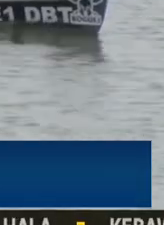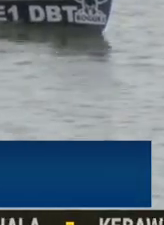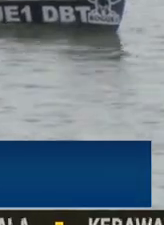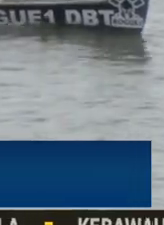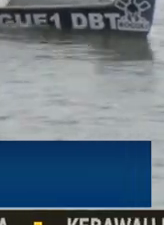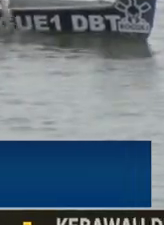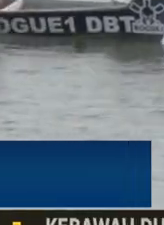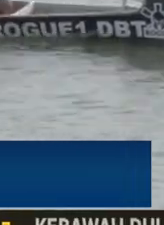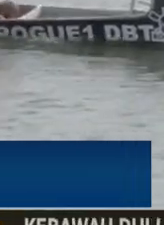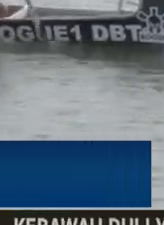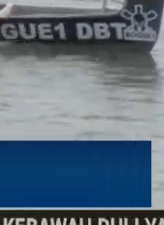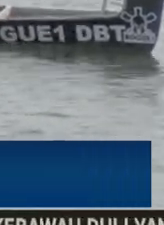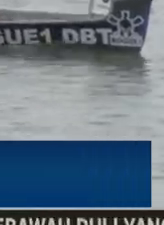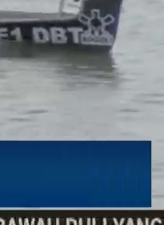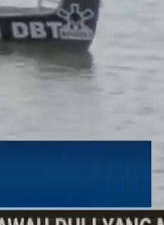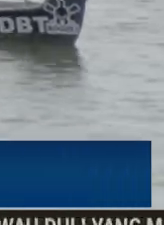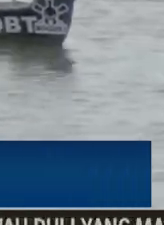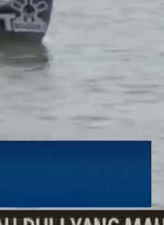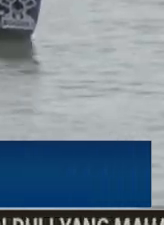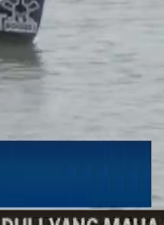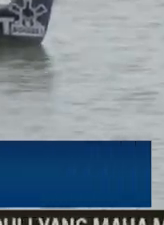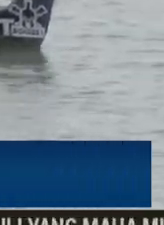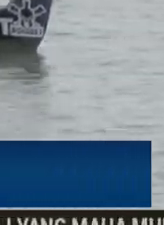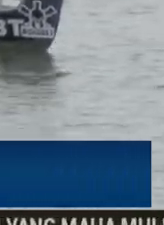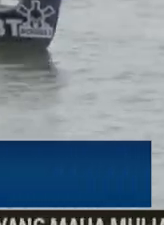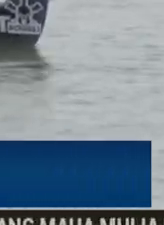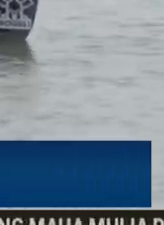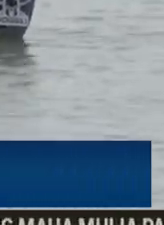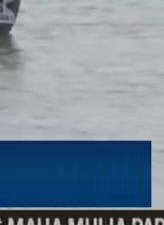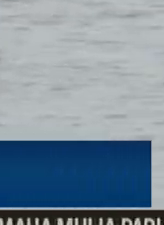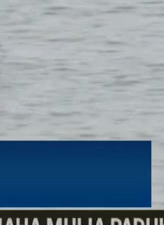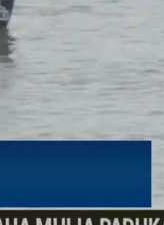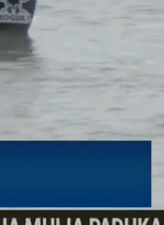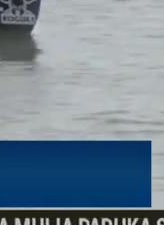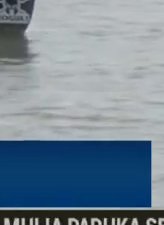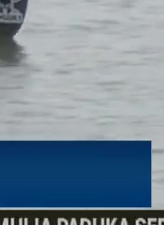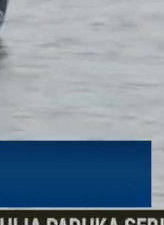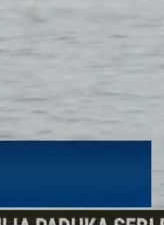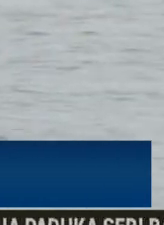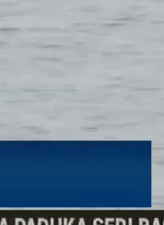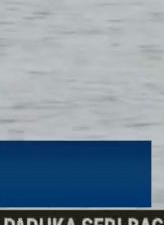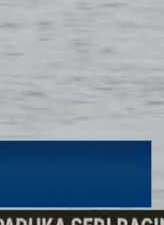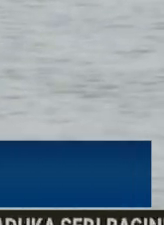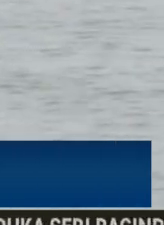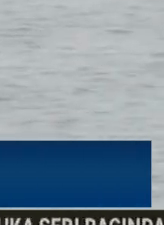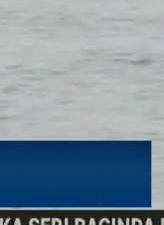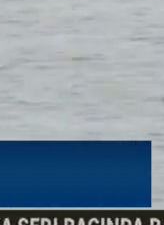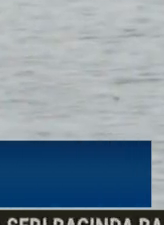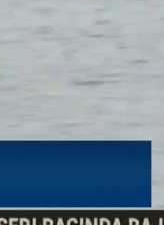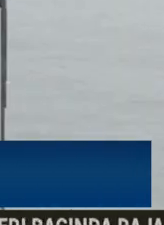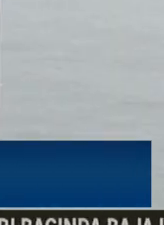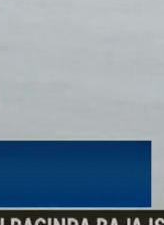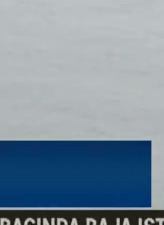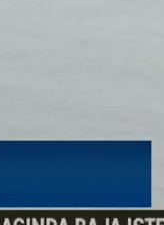pasukan Suri pahlawan tamoi memenangi kategori 10 pekayo perahu terbuka khas pemenang bagi kategori 10